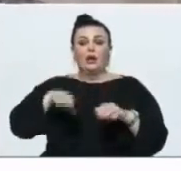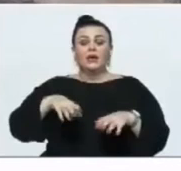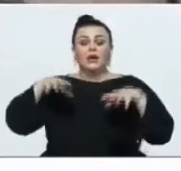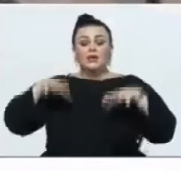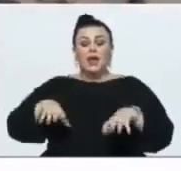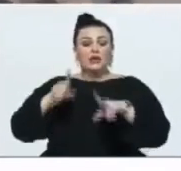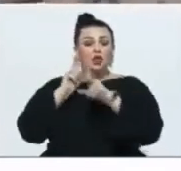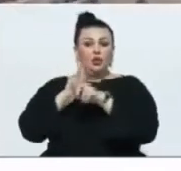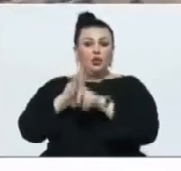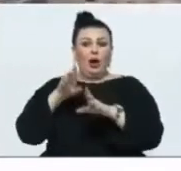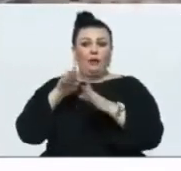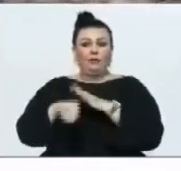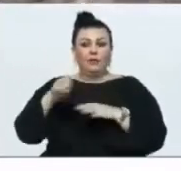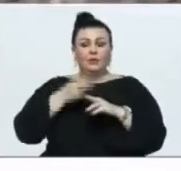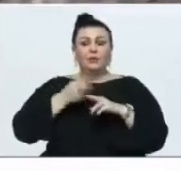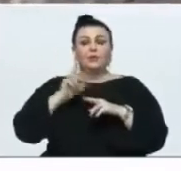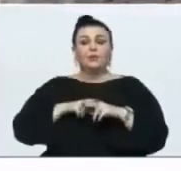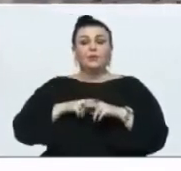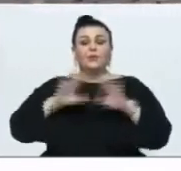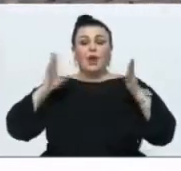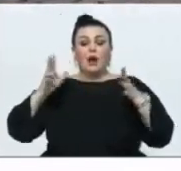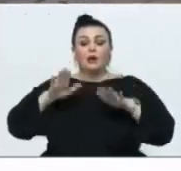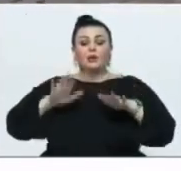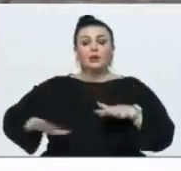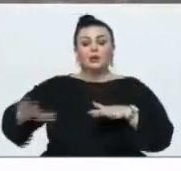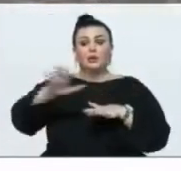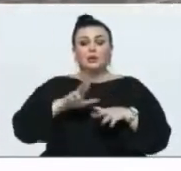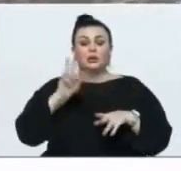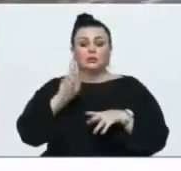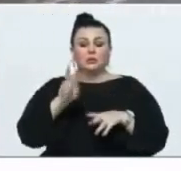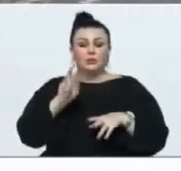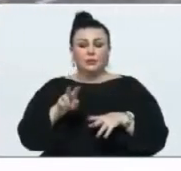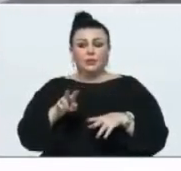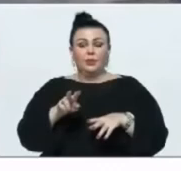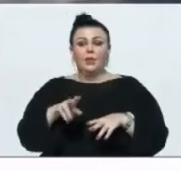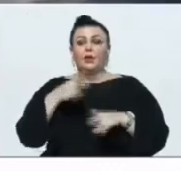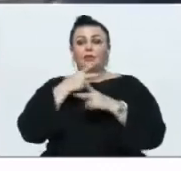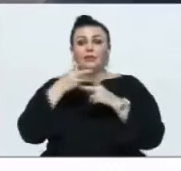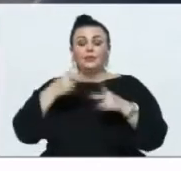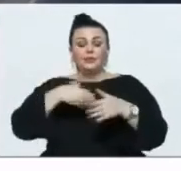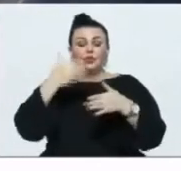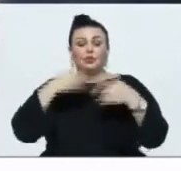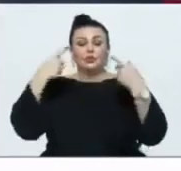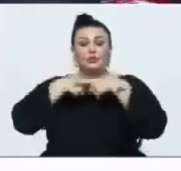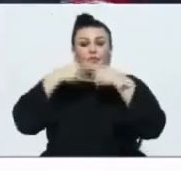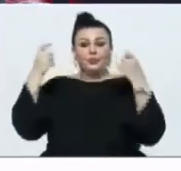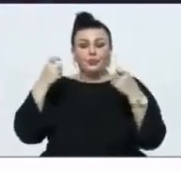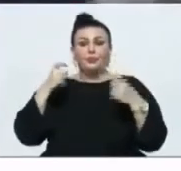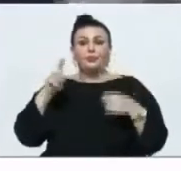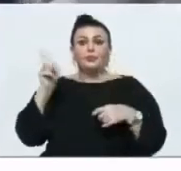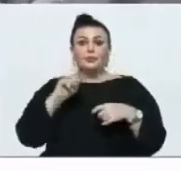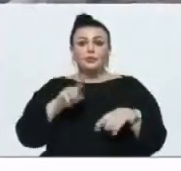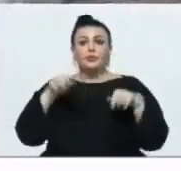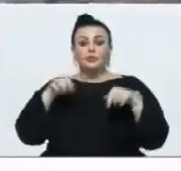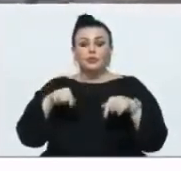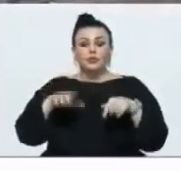müavini bu hadisə yerinə baş çəkdi və o jurnalistlərə bildirdi ki,